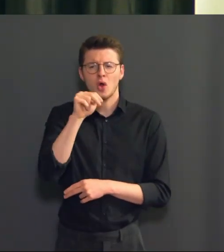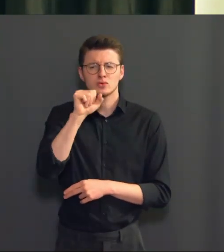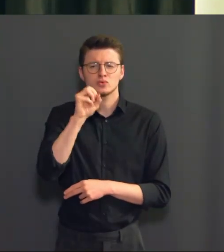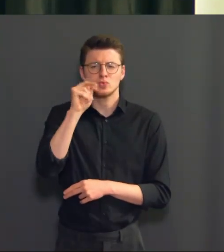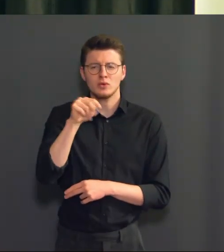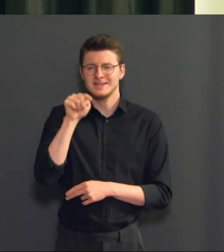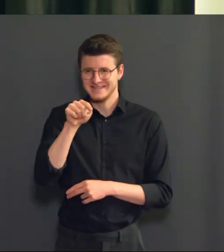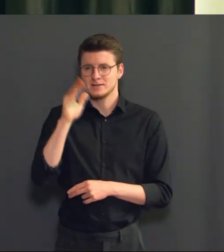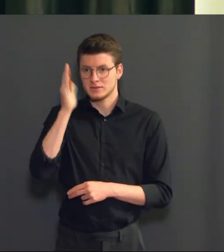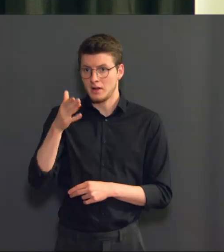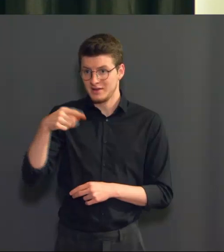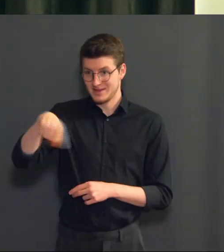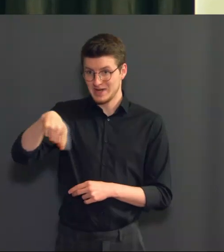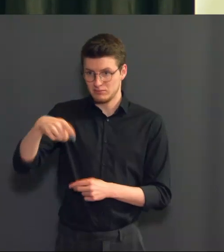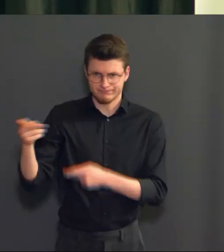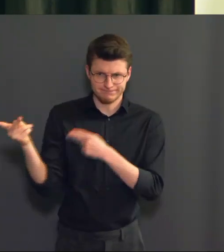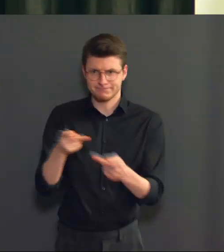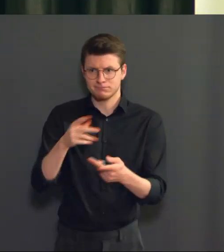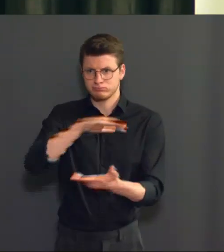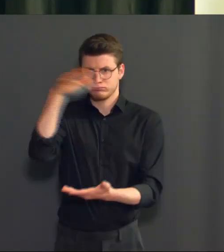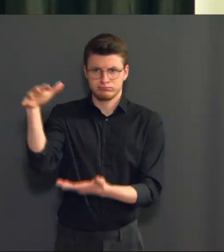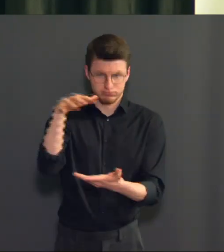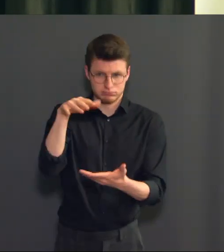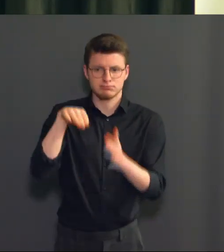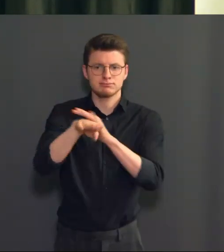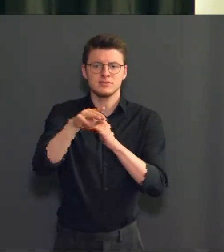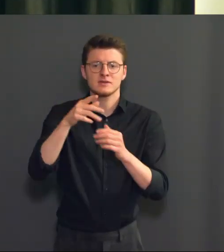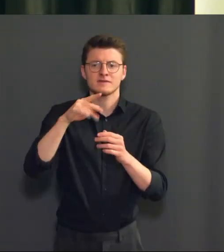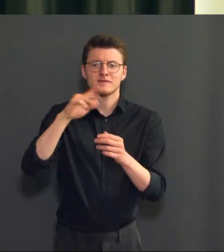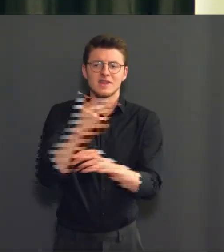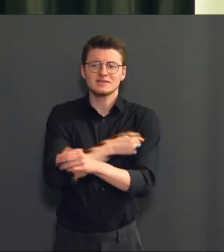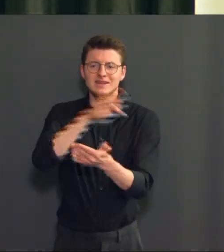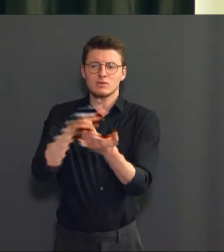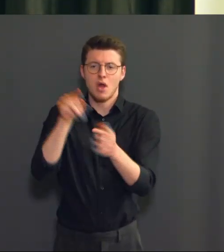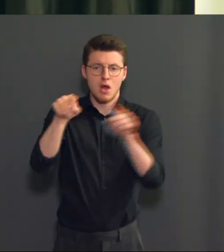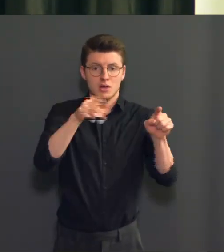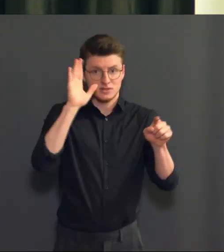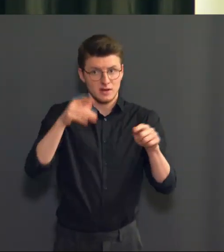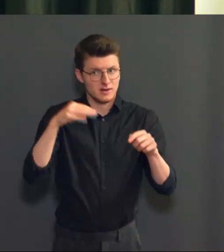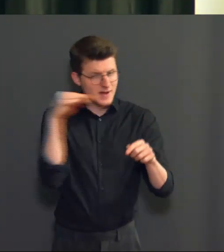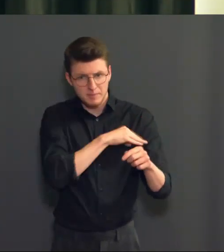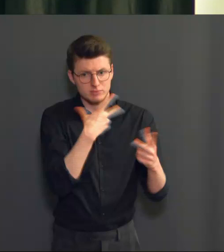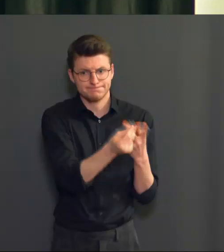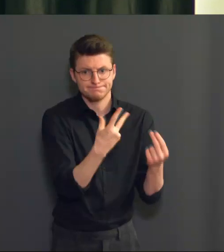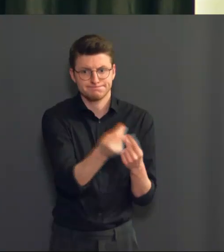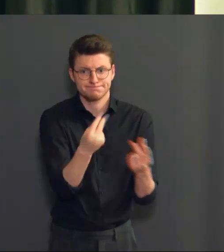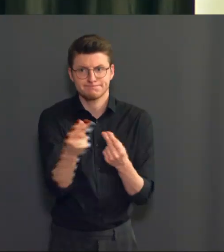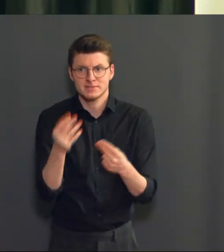Hierdoor kan de vaccinatiecampagne en kunnen wij allemaal een versnelling hoger schakelen in de strijd tegen corona.